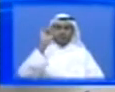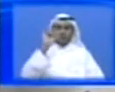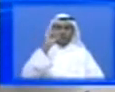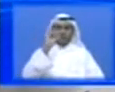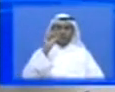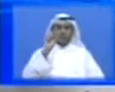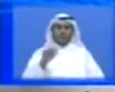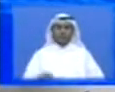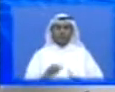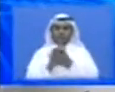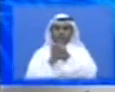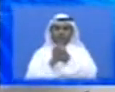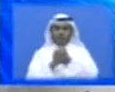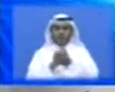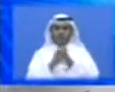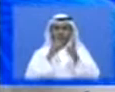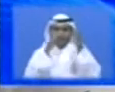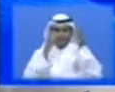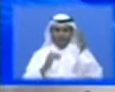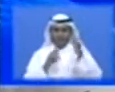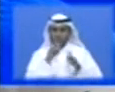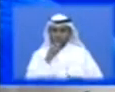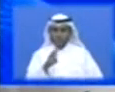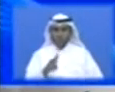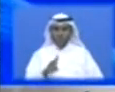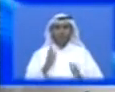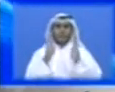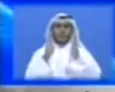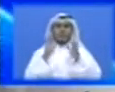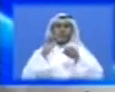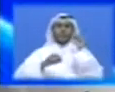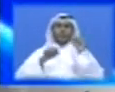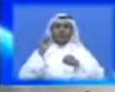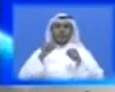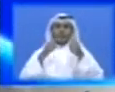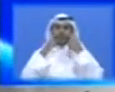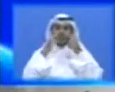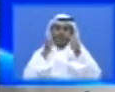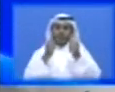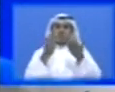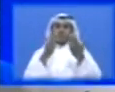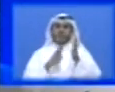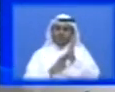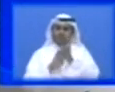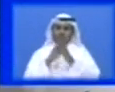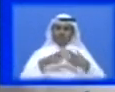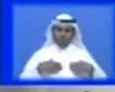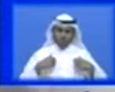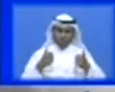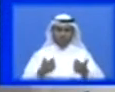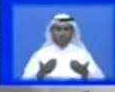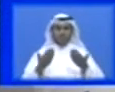جمهورية المالديف الصديقة، ضمنها خالص تهاني بمناسبة العيد الوطني لبلاده، متمنيا لفخامته موفور